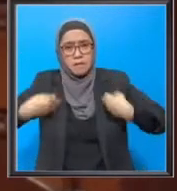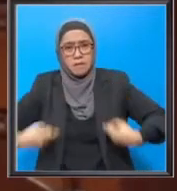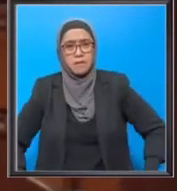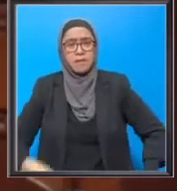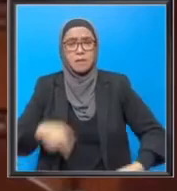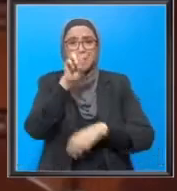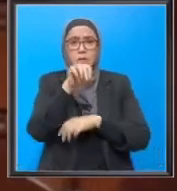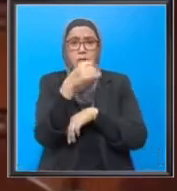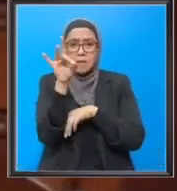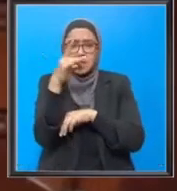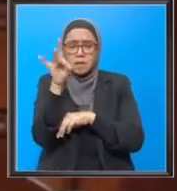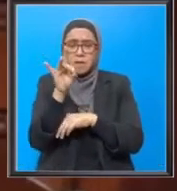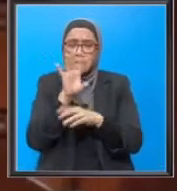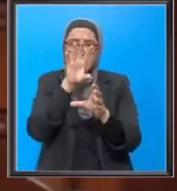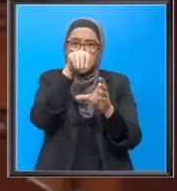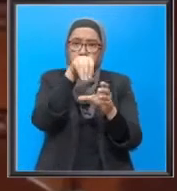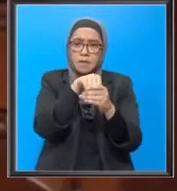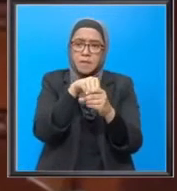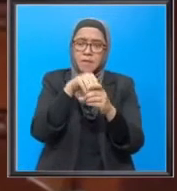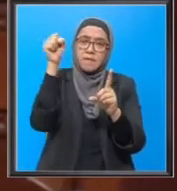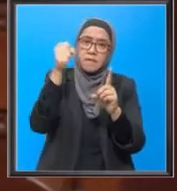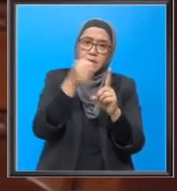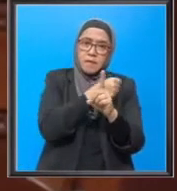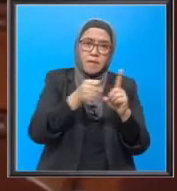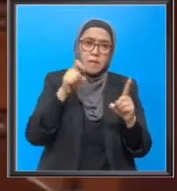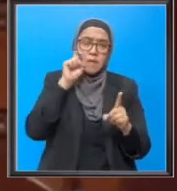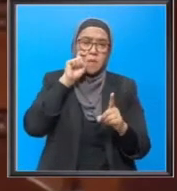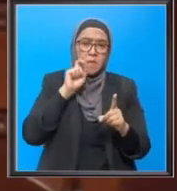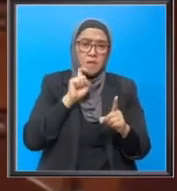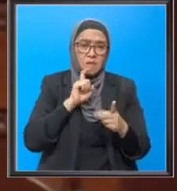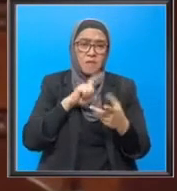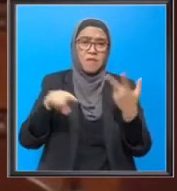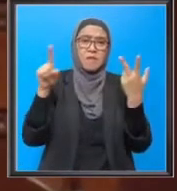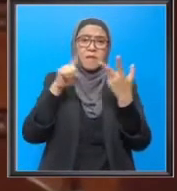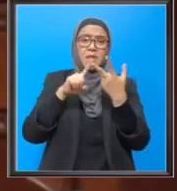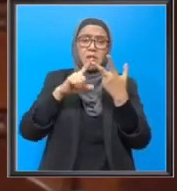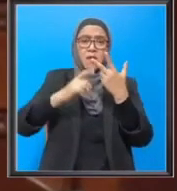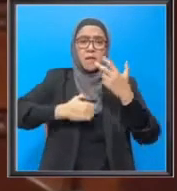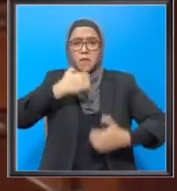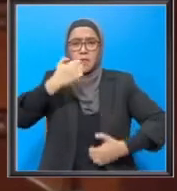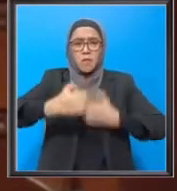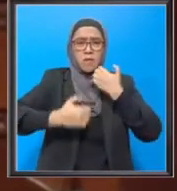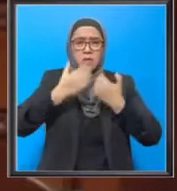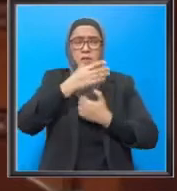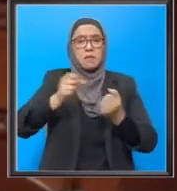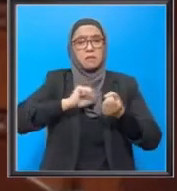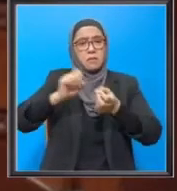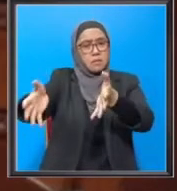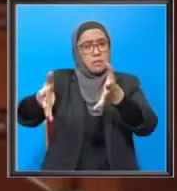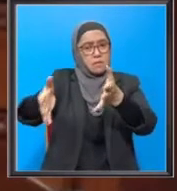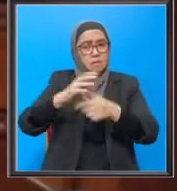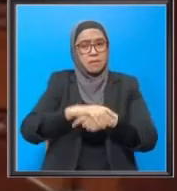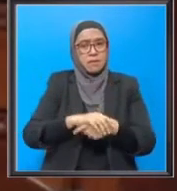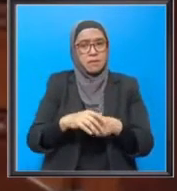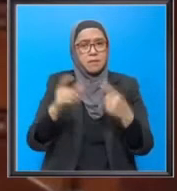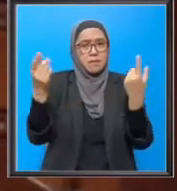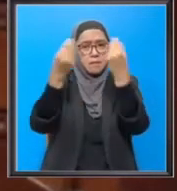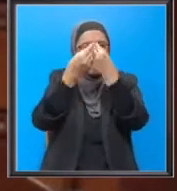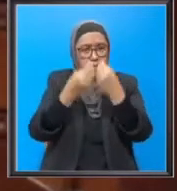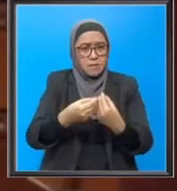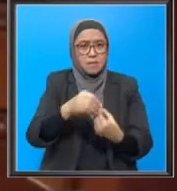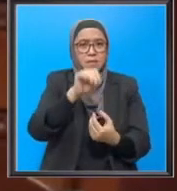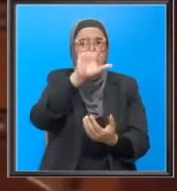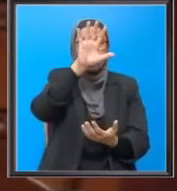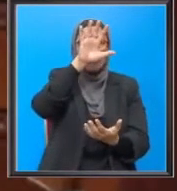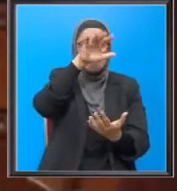bersama termasuk juga penderaan seksual penderaan emosi dan pengapaian tahun 2018 benar